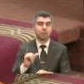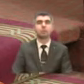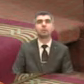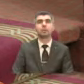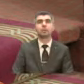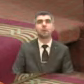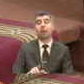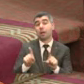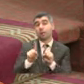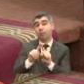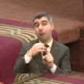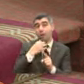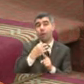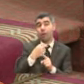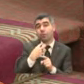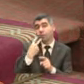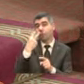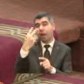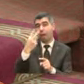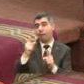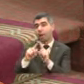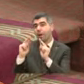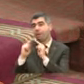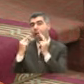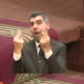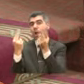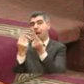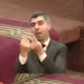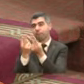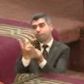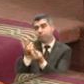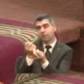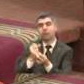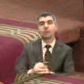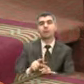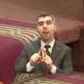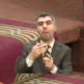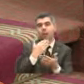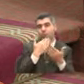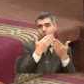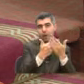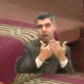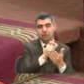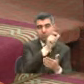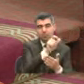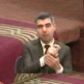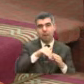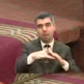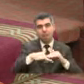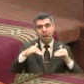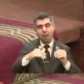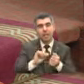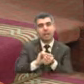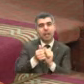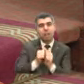مستوحاة من بعض المظاهر الكروية خارج المغرب. بالمناسبة أشكر السيدة النائبة محترمة على هذا الاهتمام بقطاع الشباب